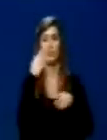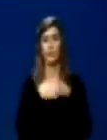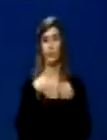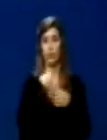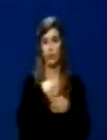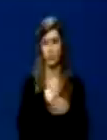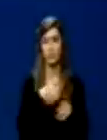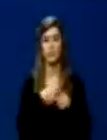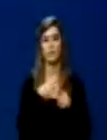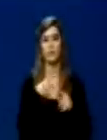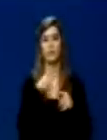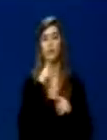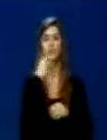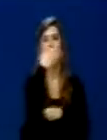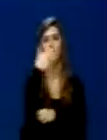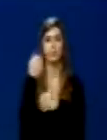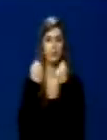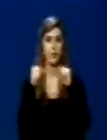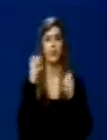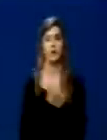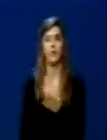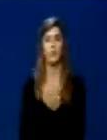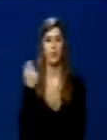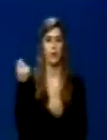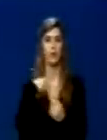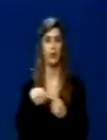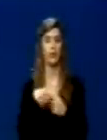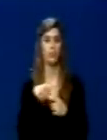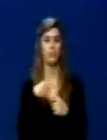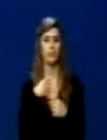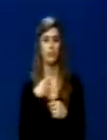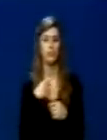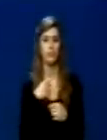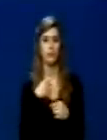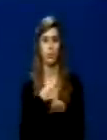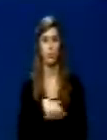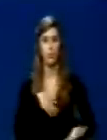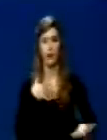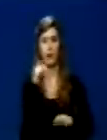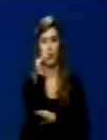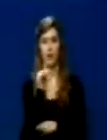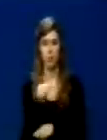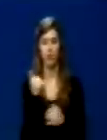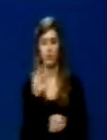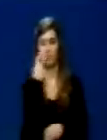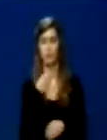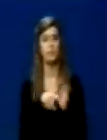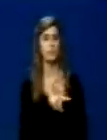pavarura që i raportojnë drejtpërdrejtë Kuvendit, e kemi një